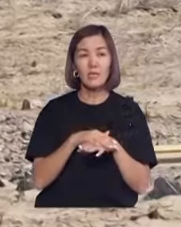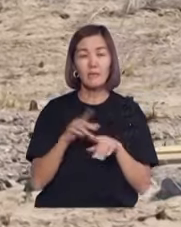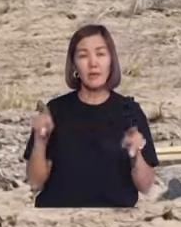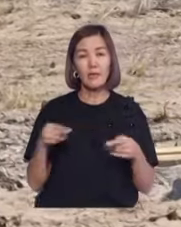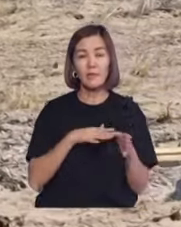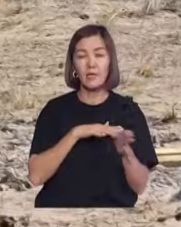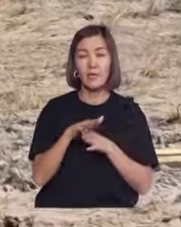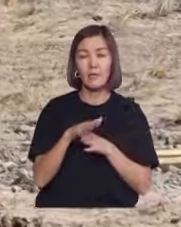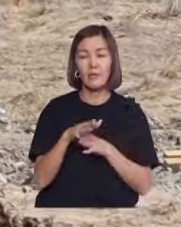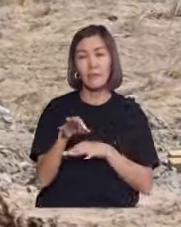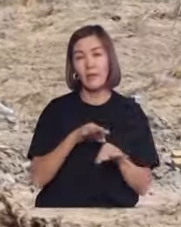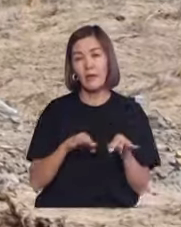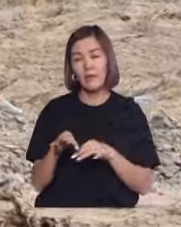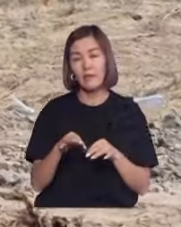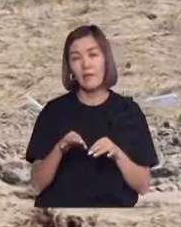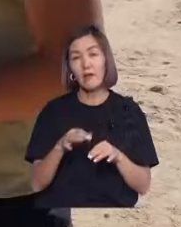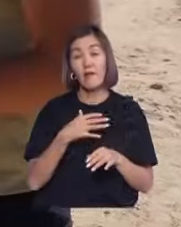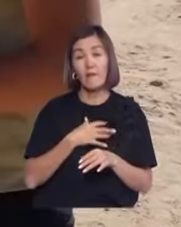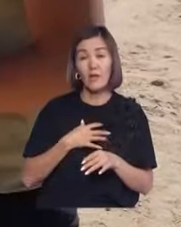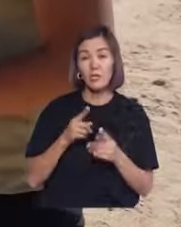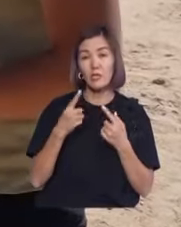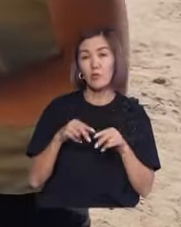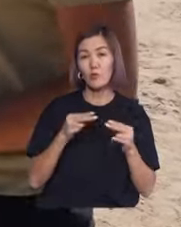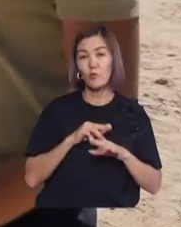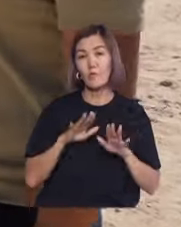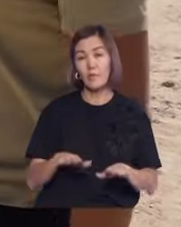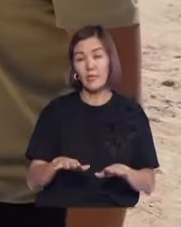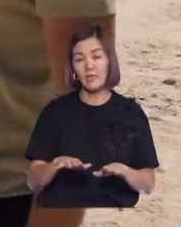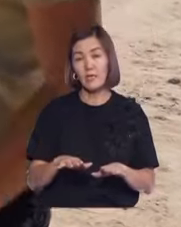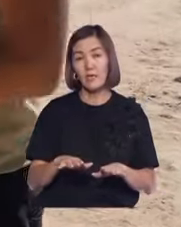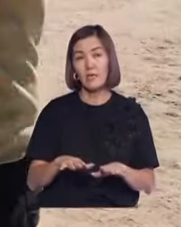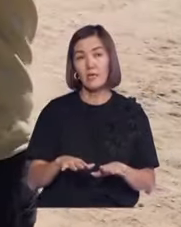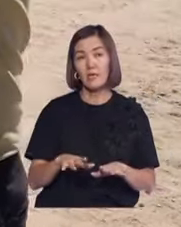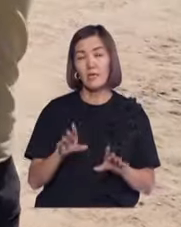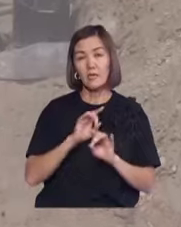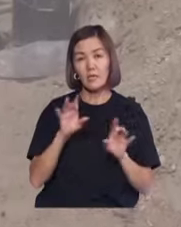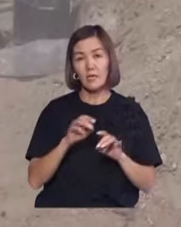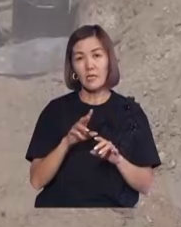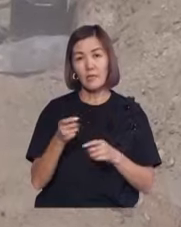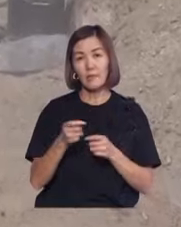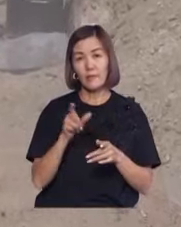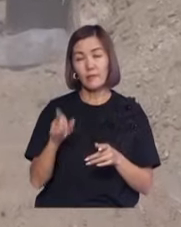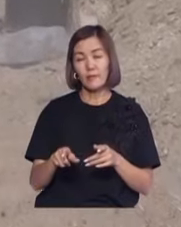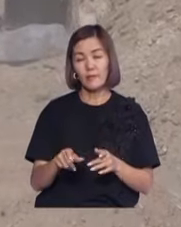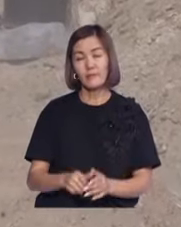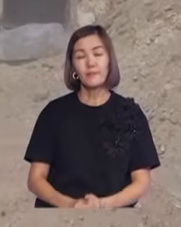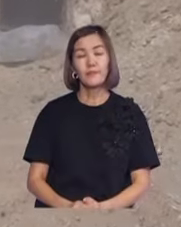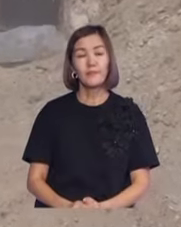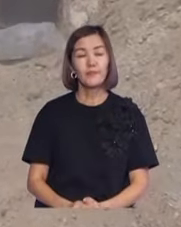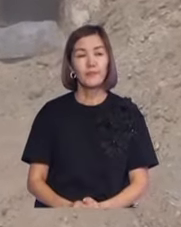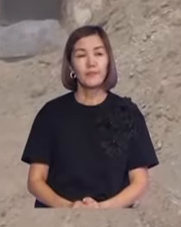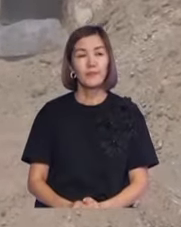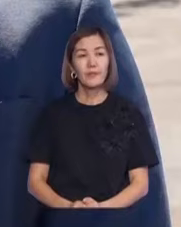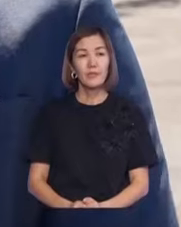реализации инвестиционных проектов, также важно создание новых рабочих мест, резюмировал глава Лепсинского сельского округа Ахторек